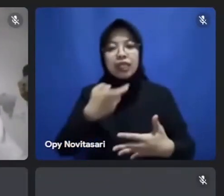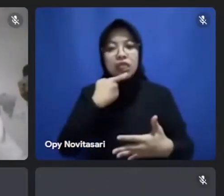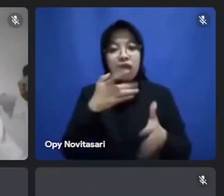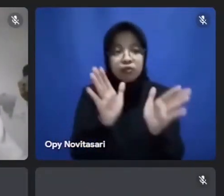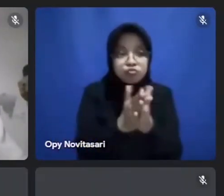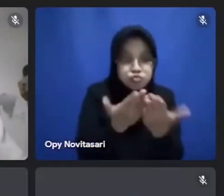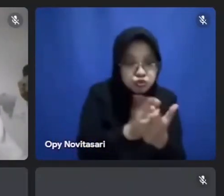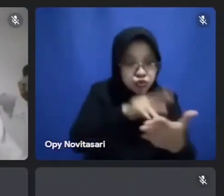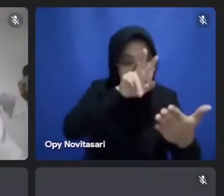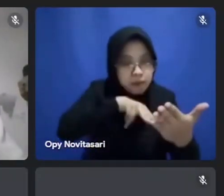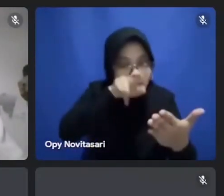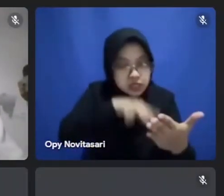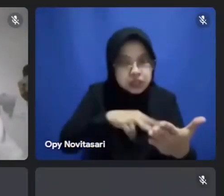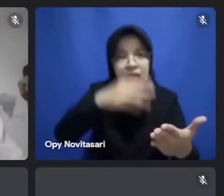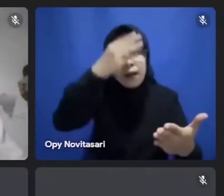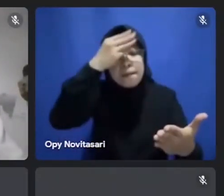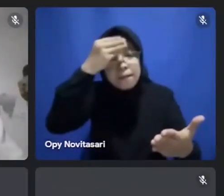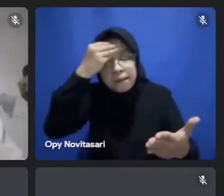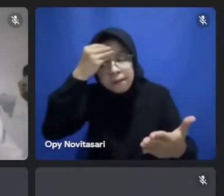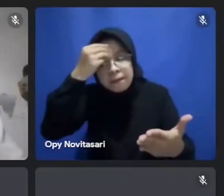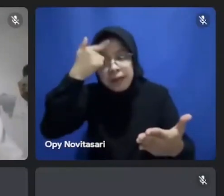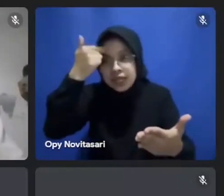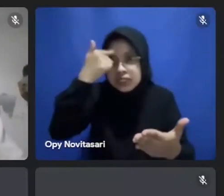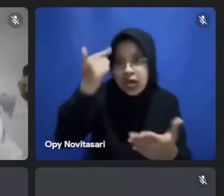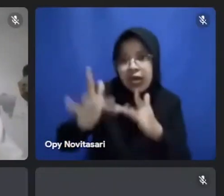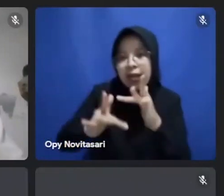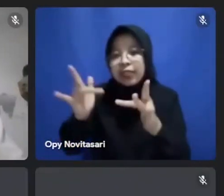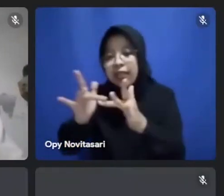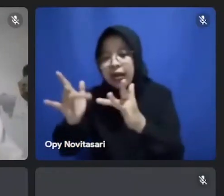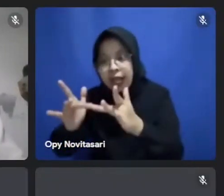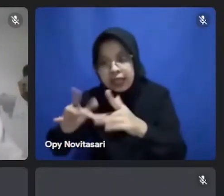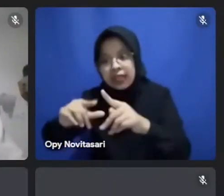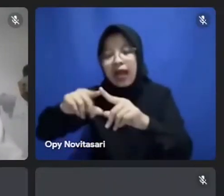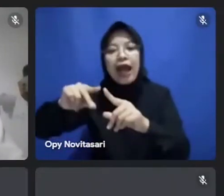buku melalui internet ee artikel